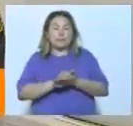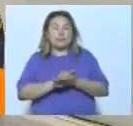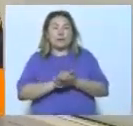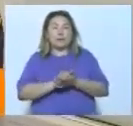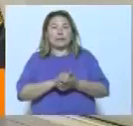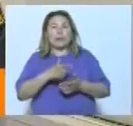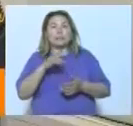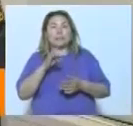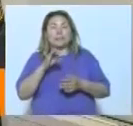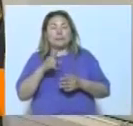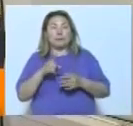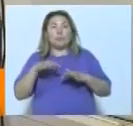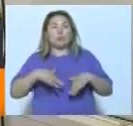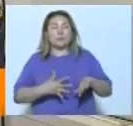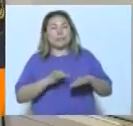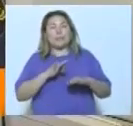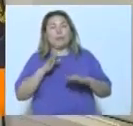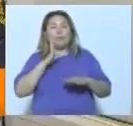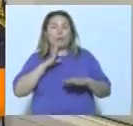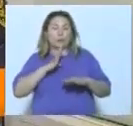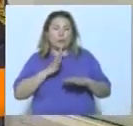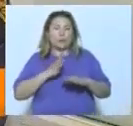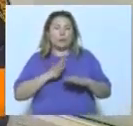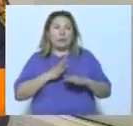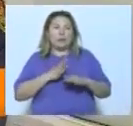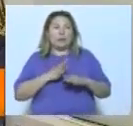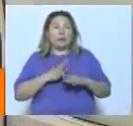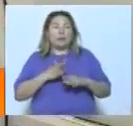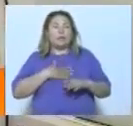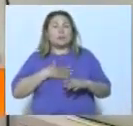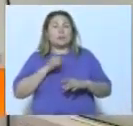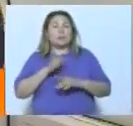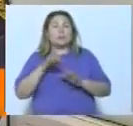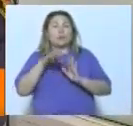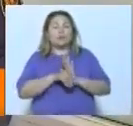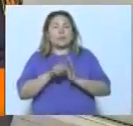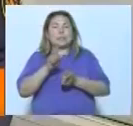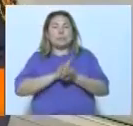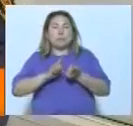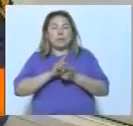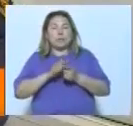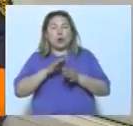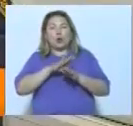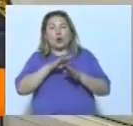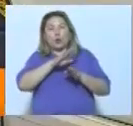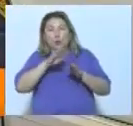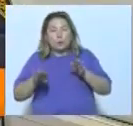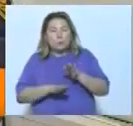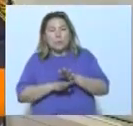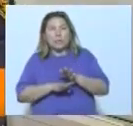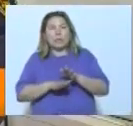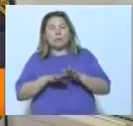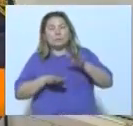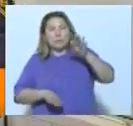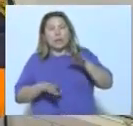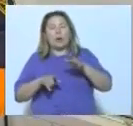и картографированием морских и водных пространств. Наша задача включает в себя измерение глубины моря, изучение приливов и